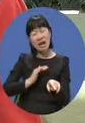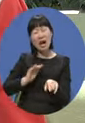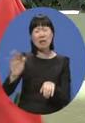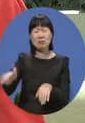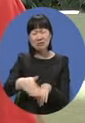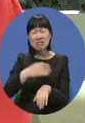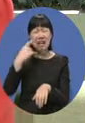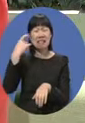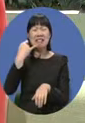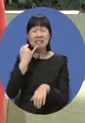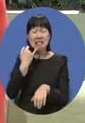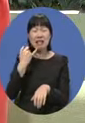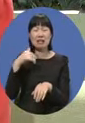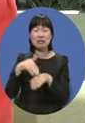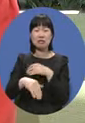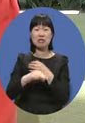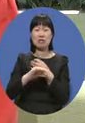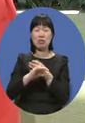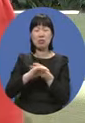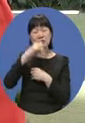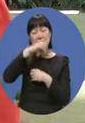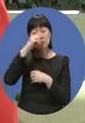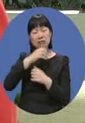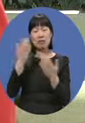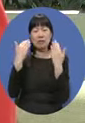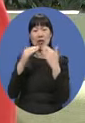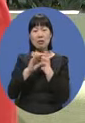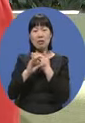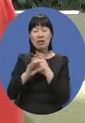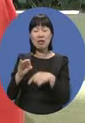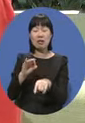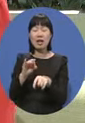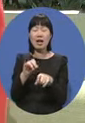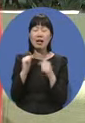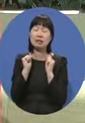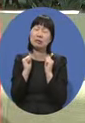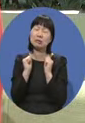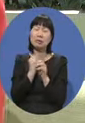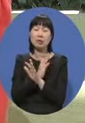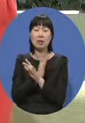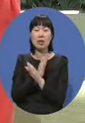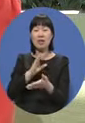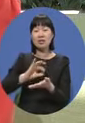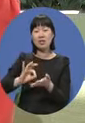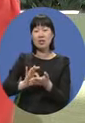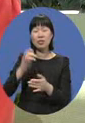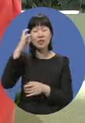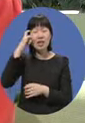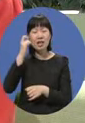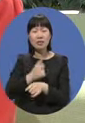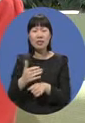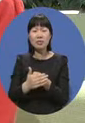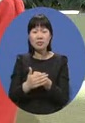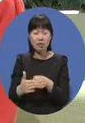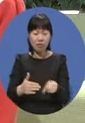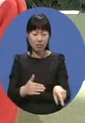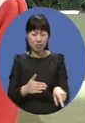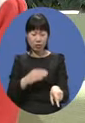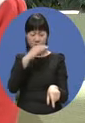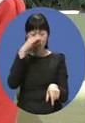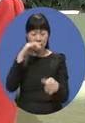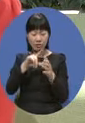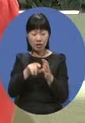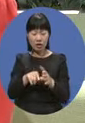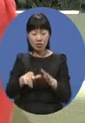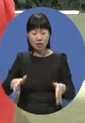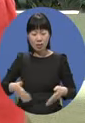이제 눈 넘어가고 그러면 아이도 이런 별로 썰렁한 유머를 적용하려고 하니까 오히려 진지해야